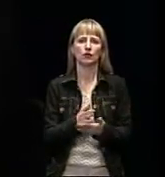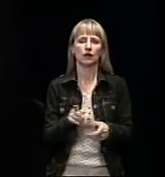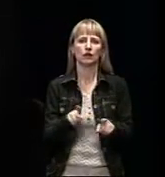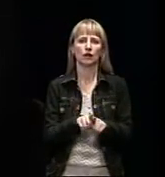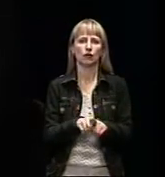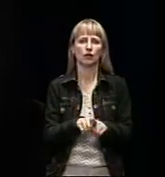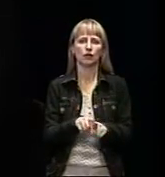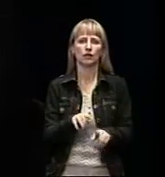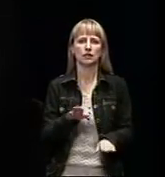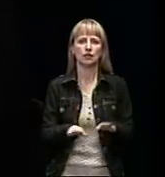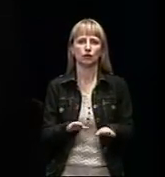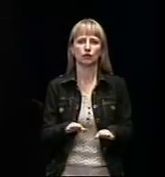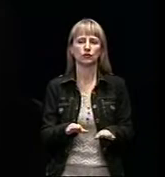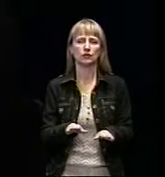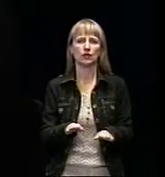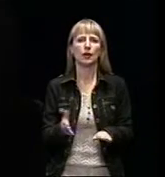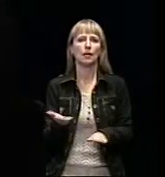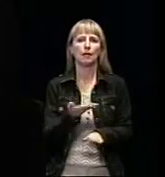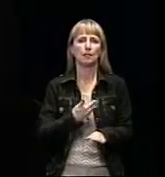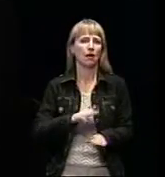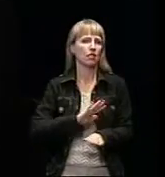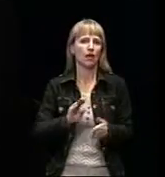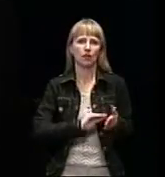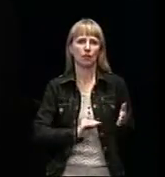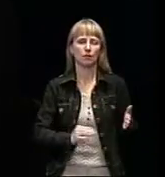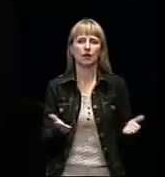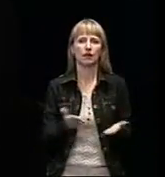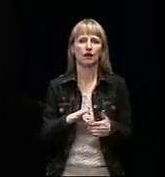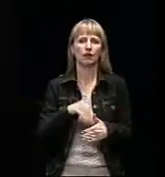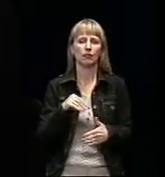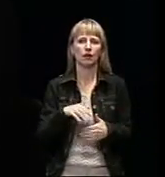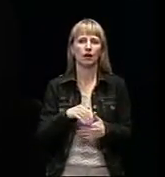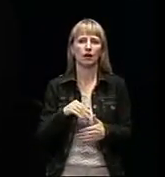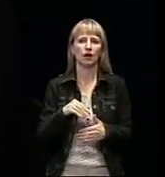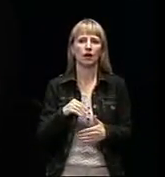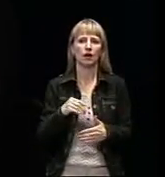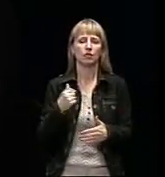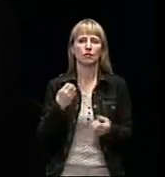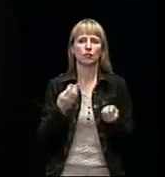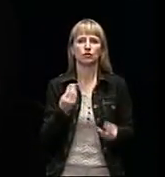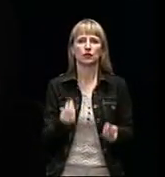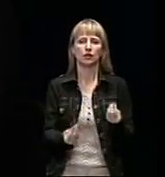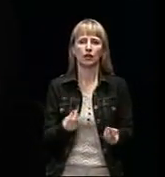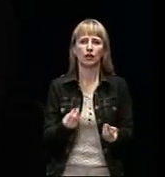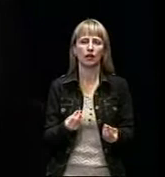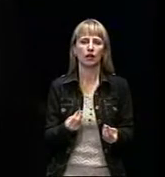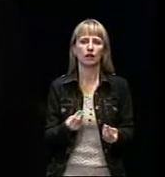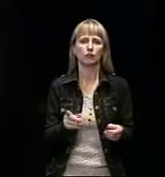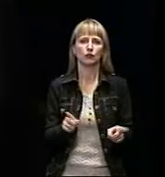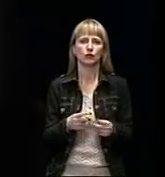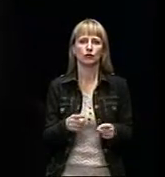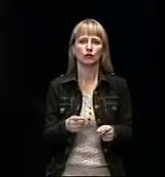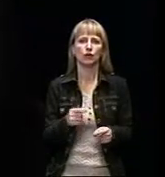статус. Вот, мы не прописаны ни на каких лейблах и играли всегда в свое удовольствие. Года три назад было принято